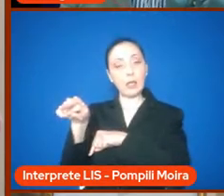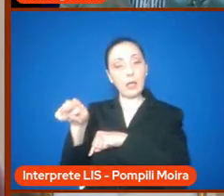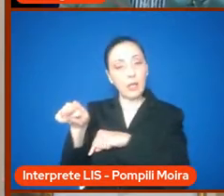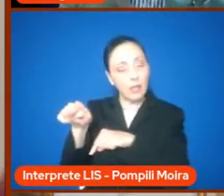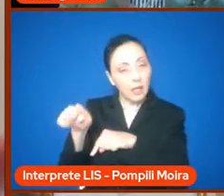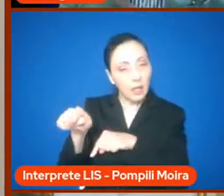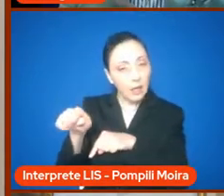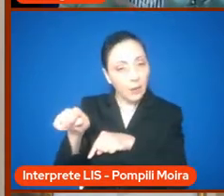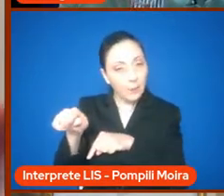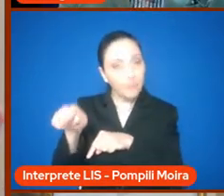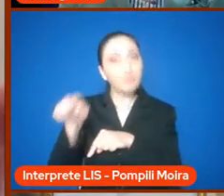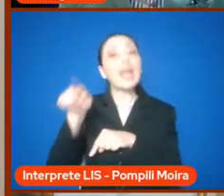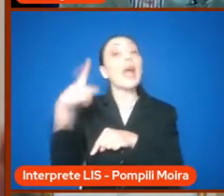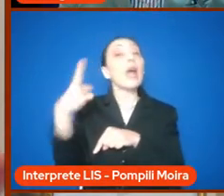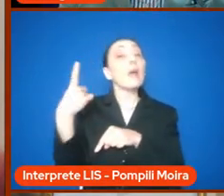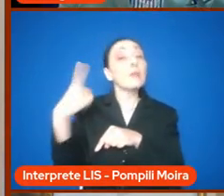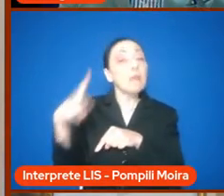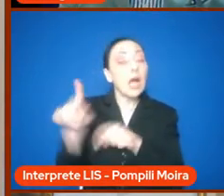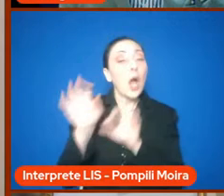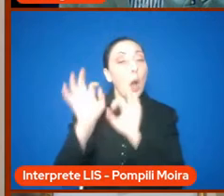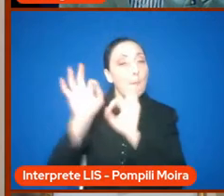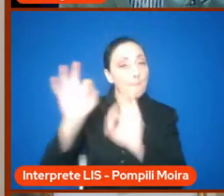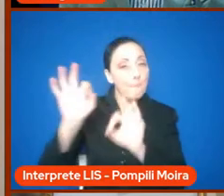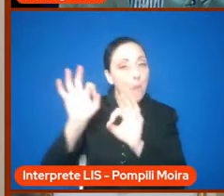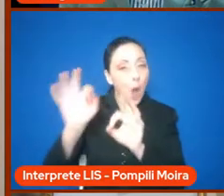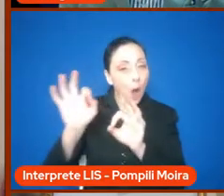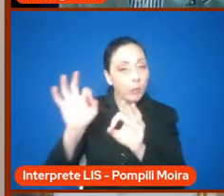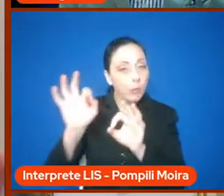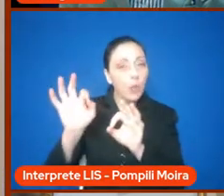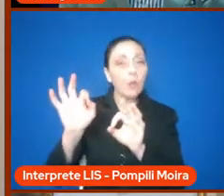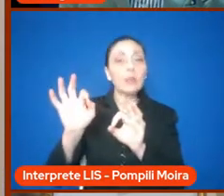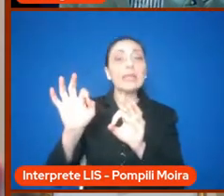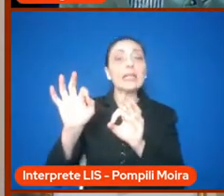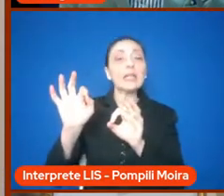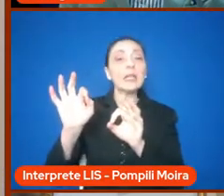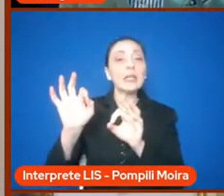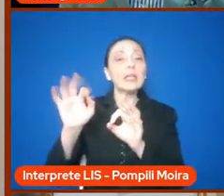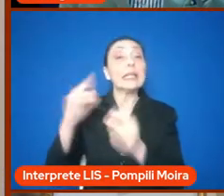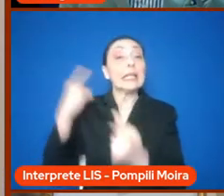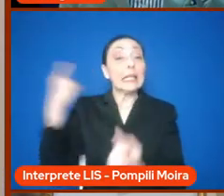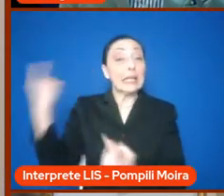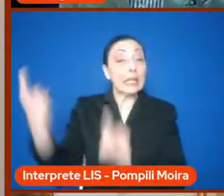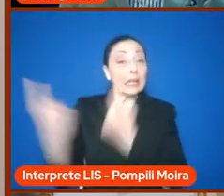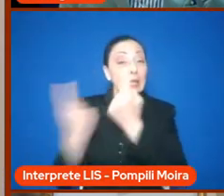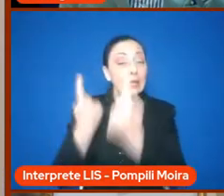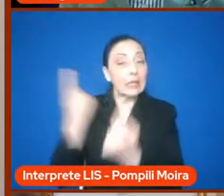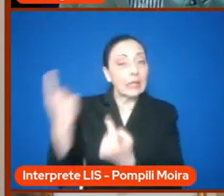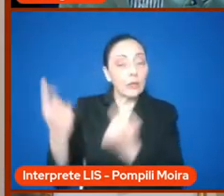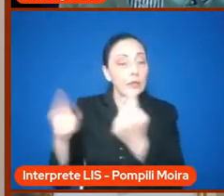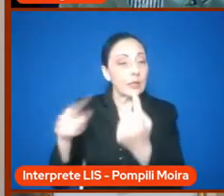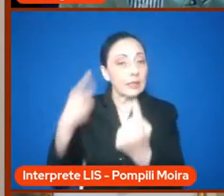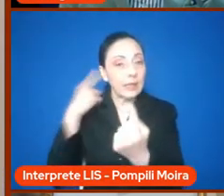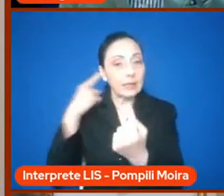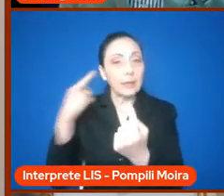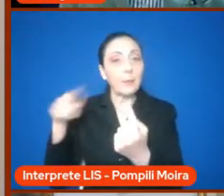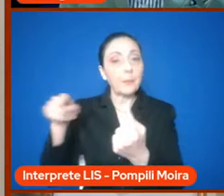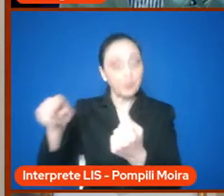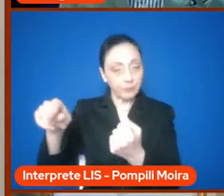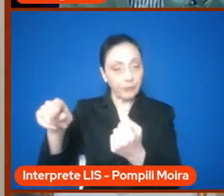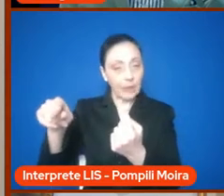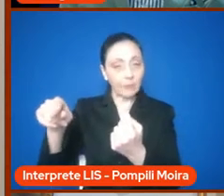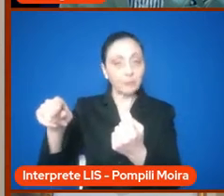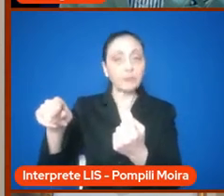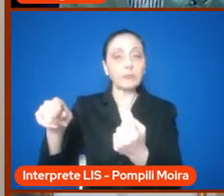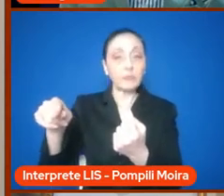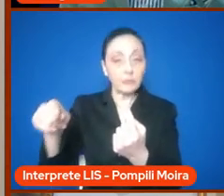che è il limite massimo in alcune condizioni dell'efficacia del risultato. E questo per quanto